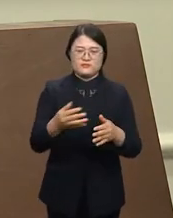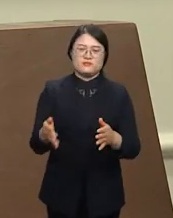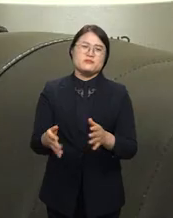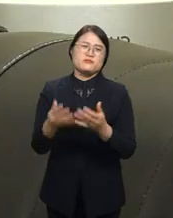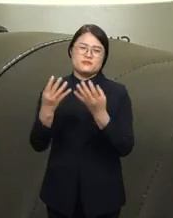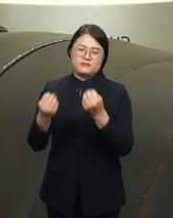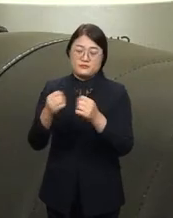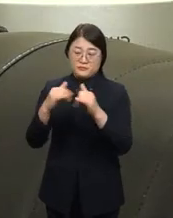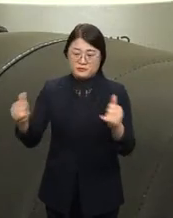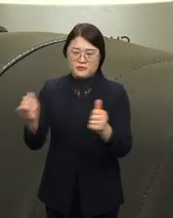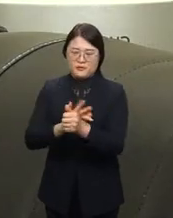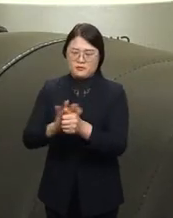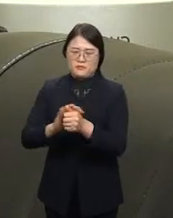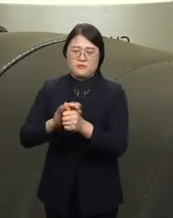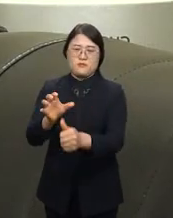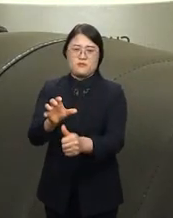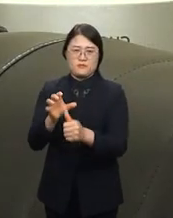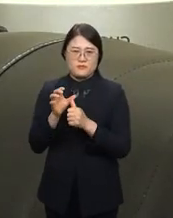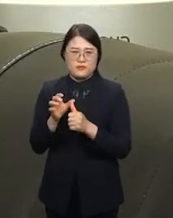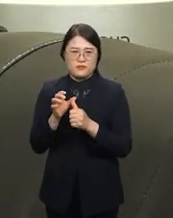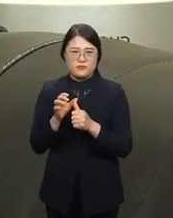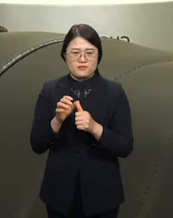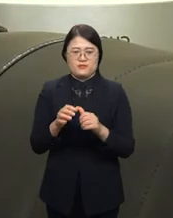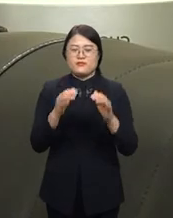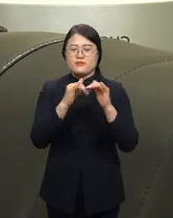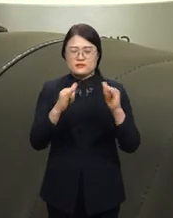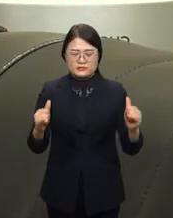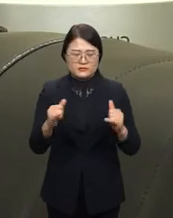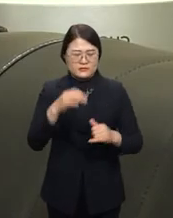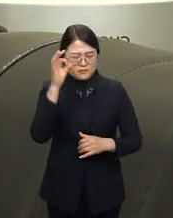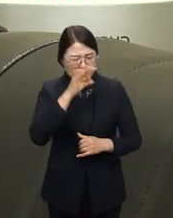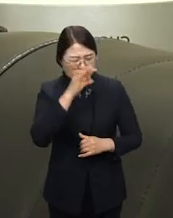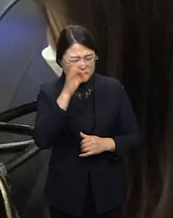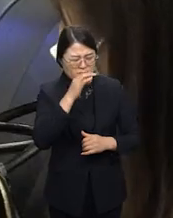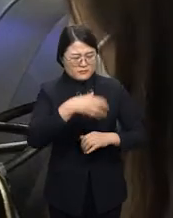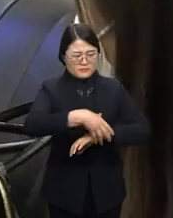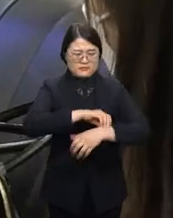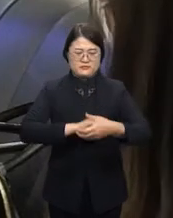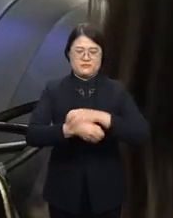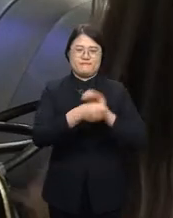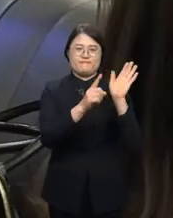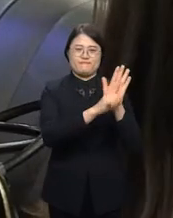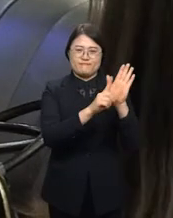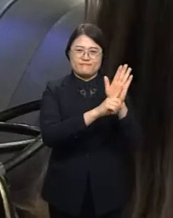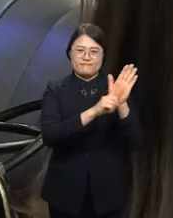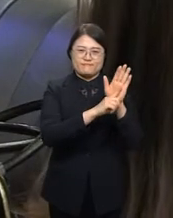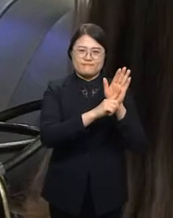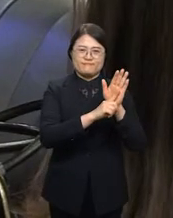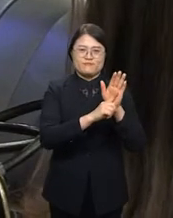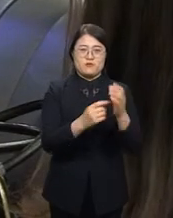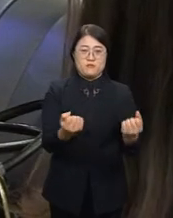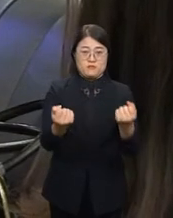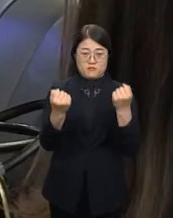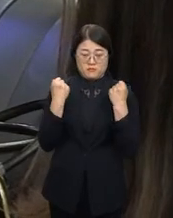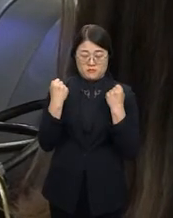시민들이 서비스를 이용할 수 있도록 대상자 발굴과 적극적인 홍보를 하고,